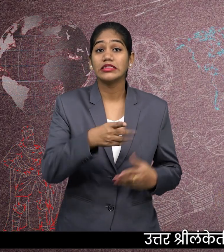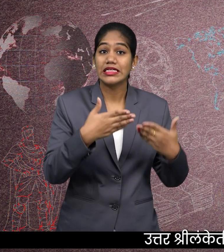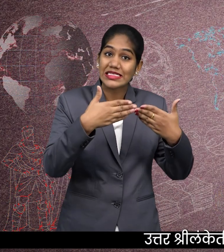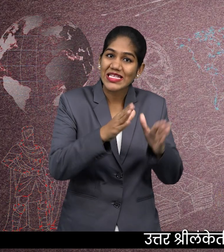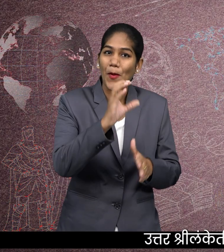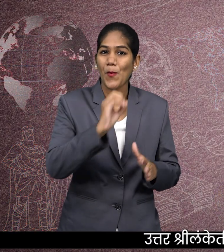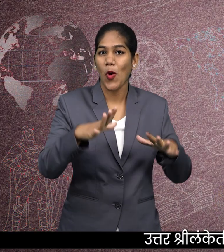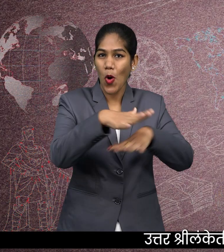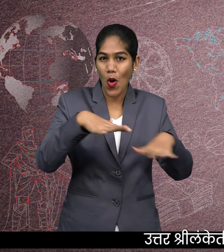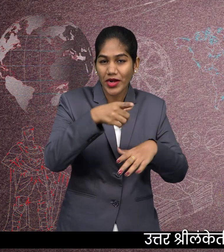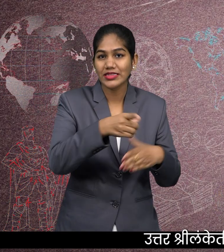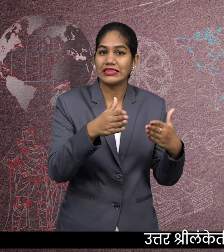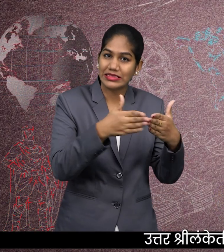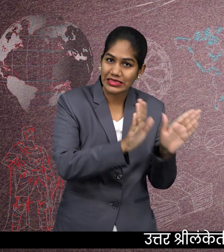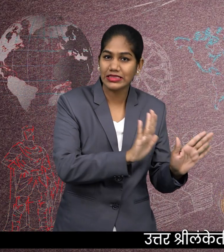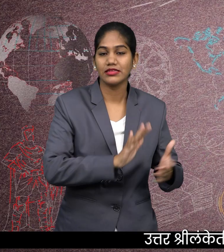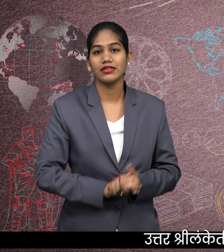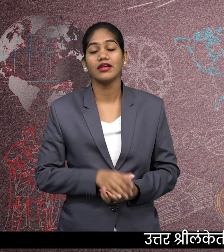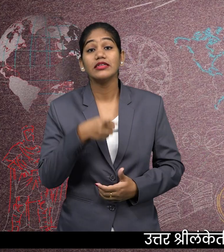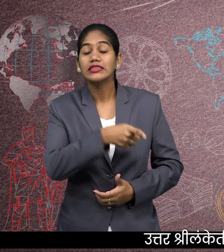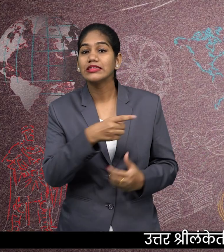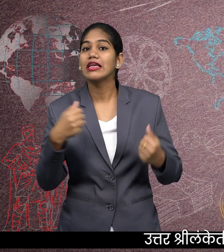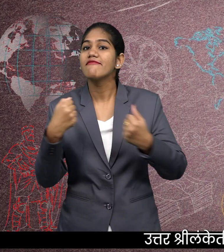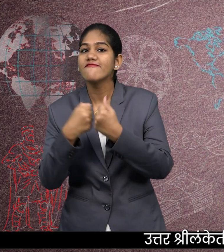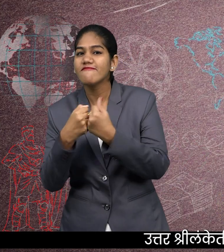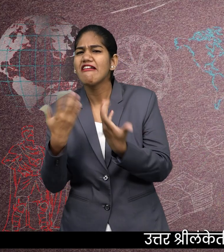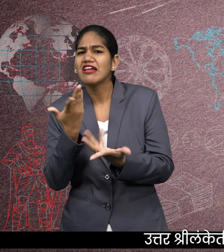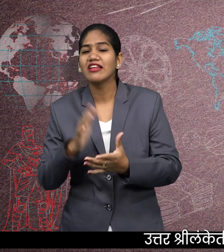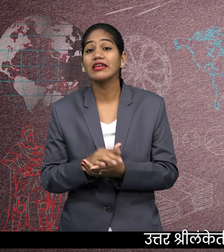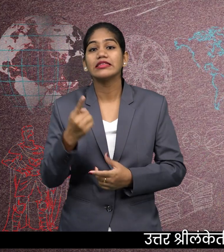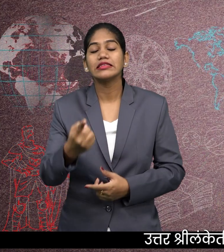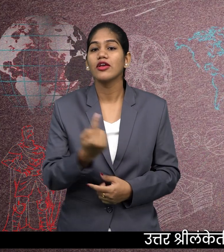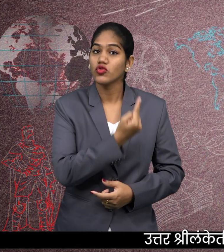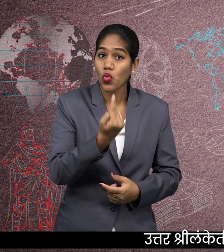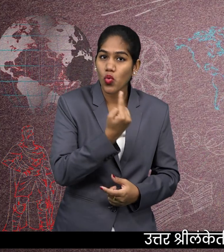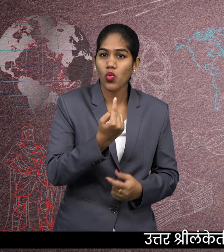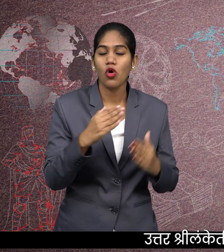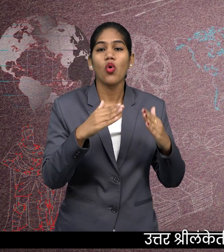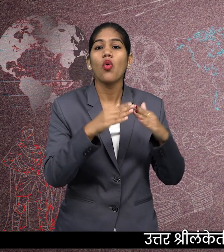उत्तर श्रीलंकेतील तमिळ अल्पसंख्यासाठी